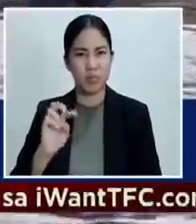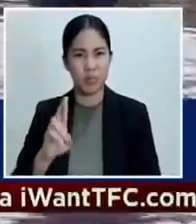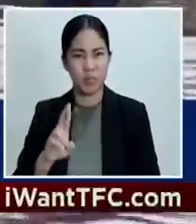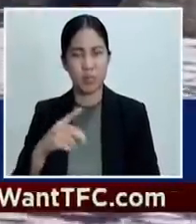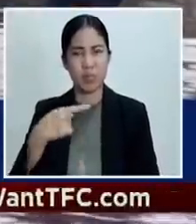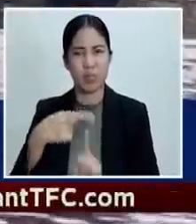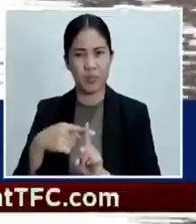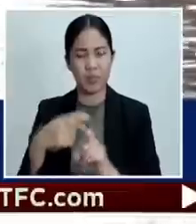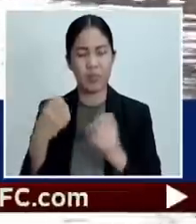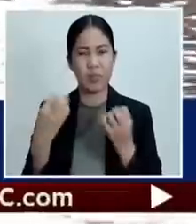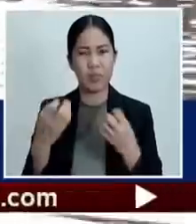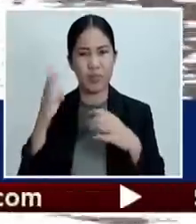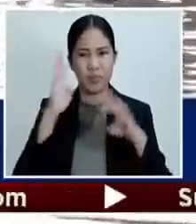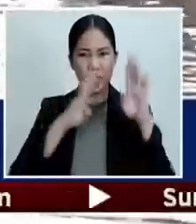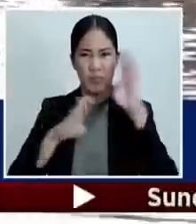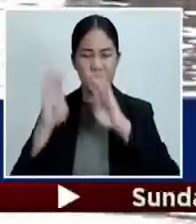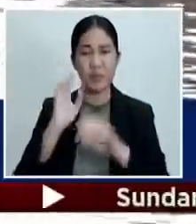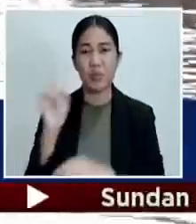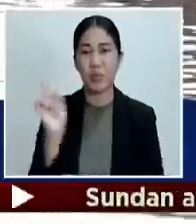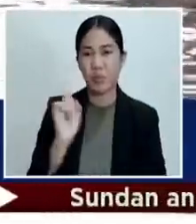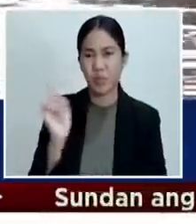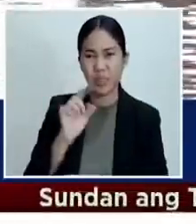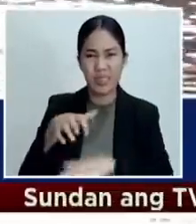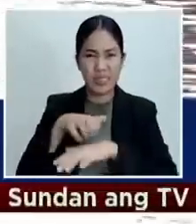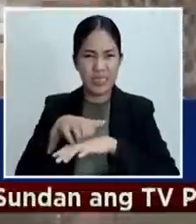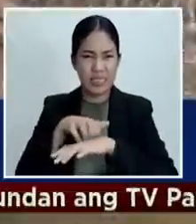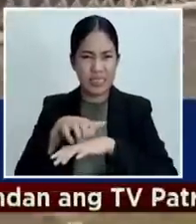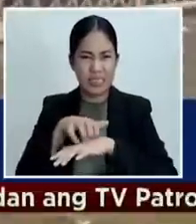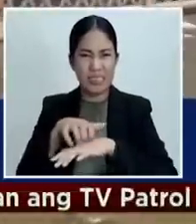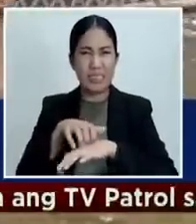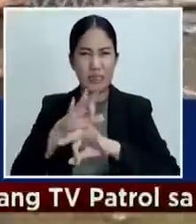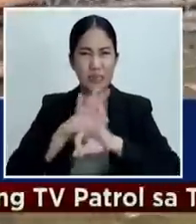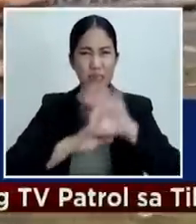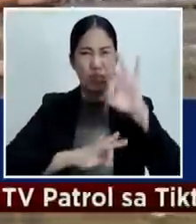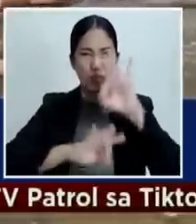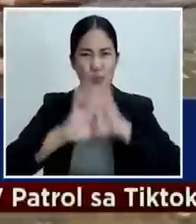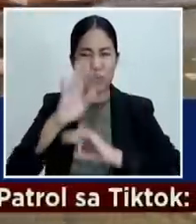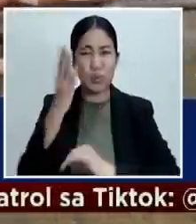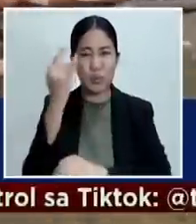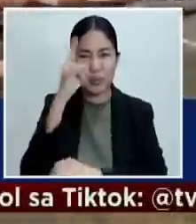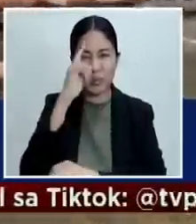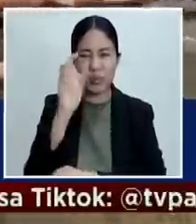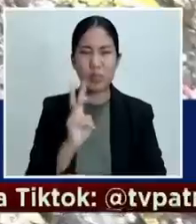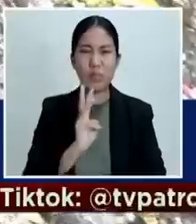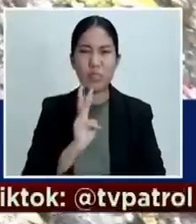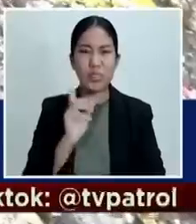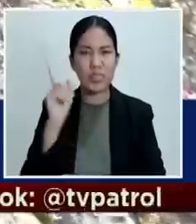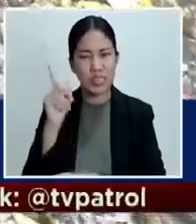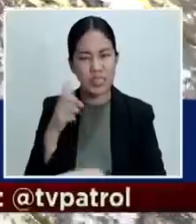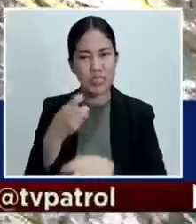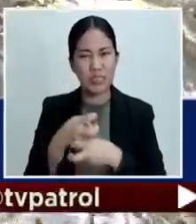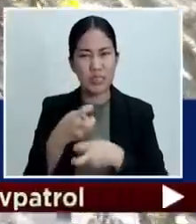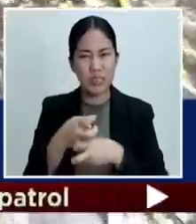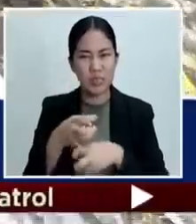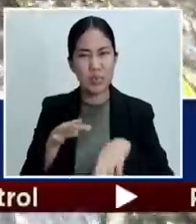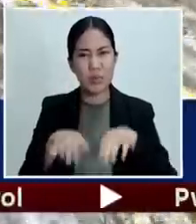mga nagkakaalipunga dahil sa pagkababad sa tubig. Si Tom, hirap na rin makalakad.